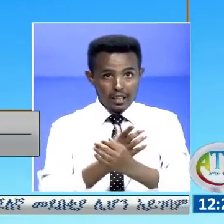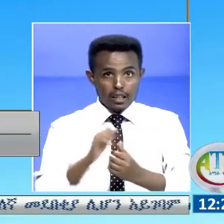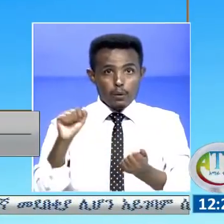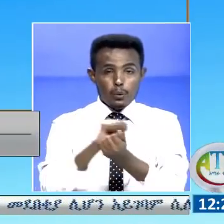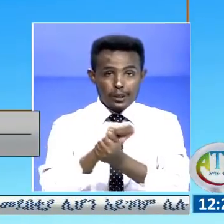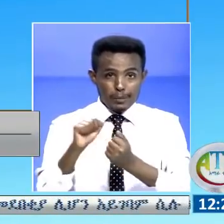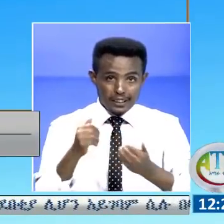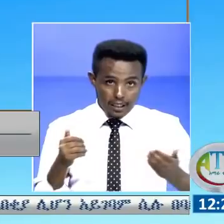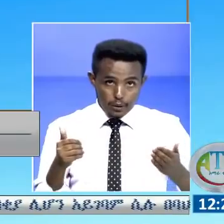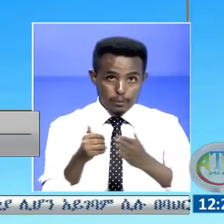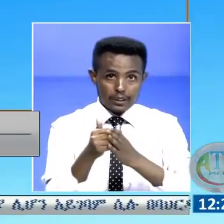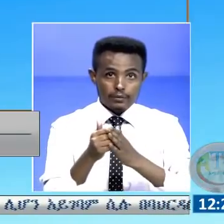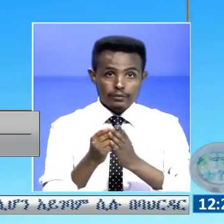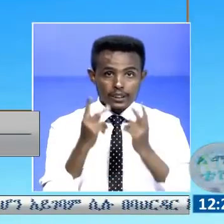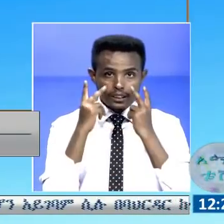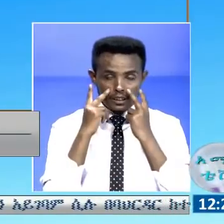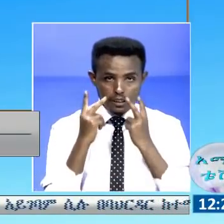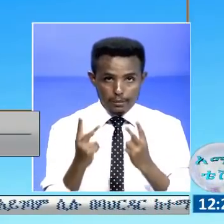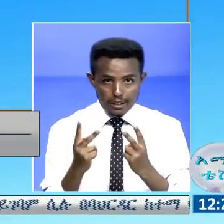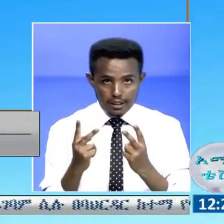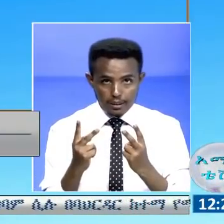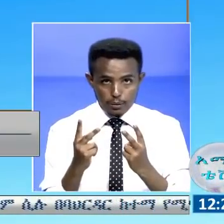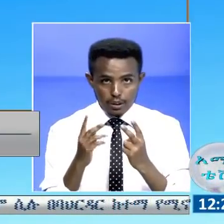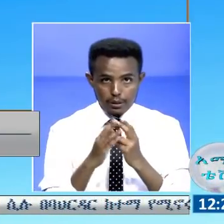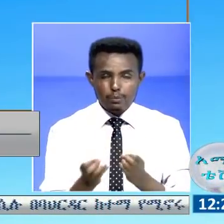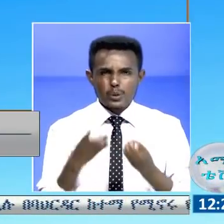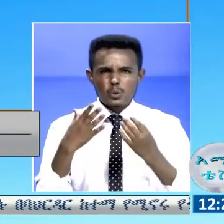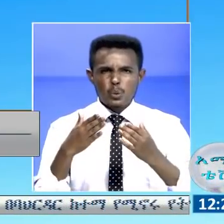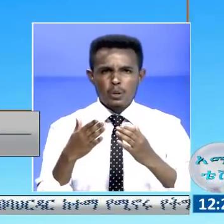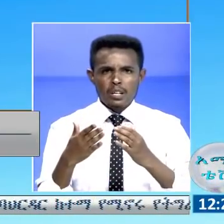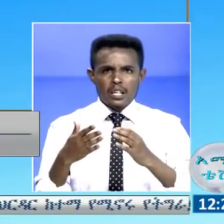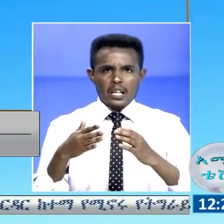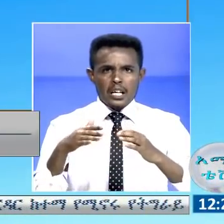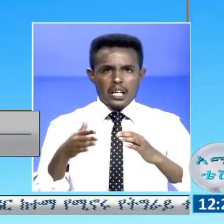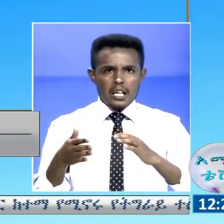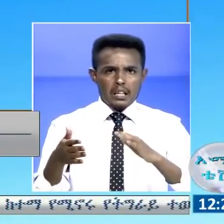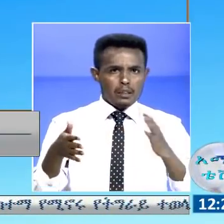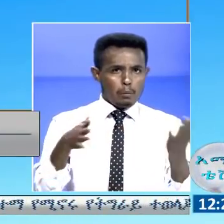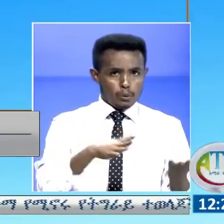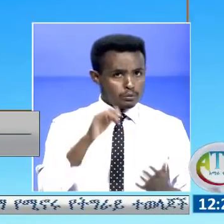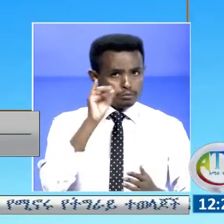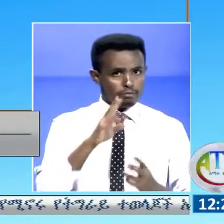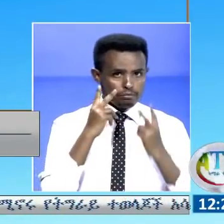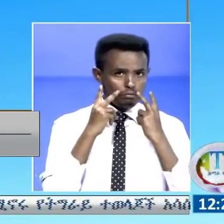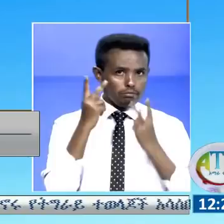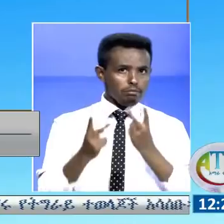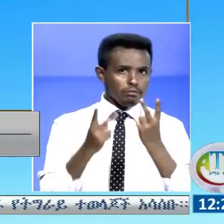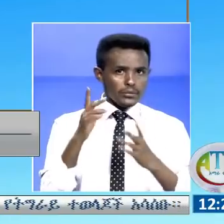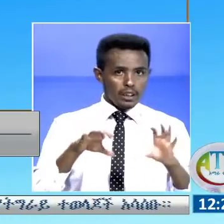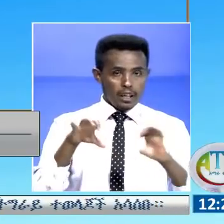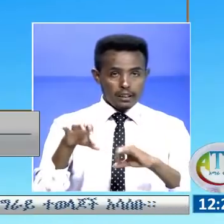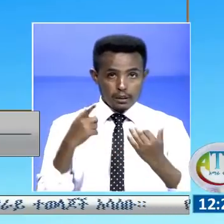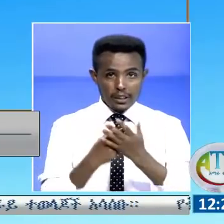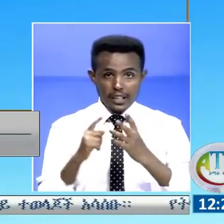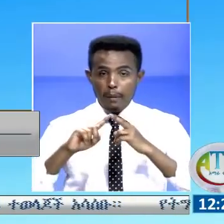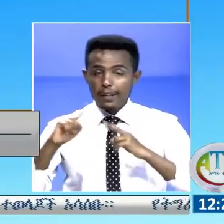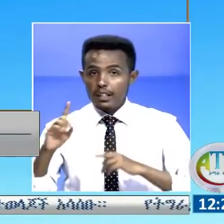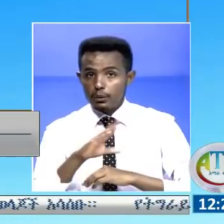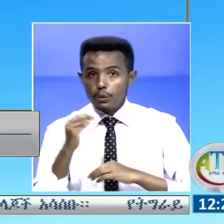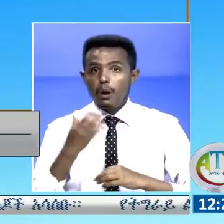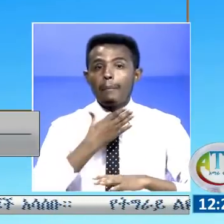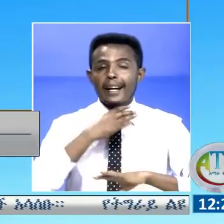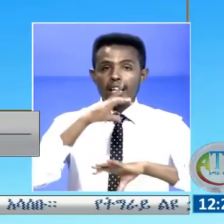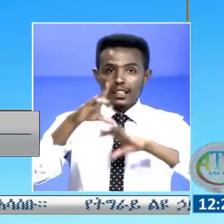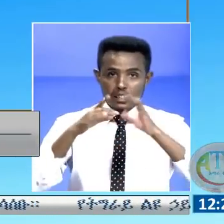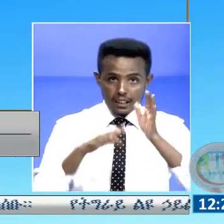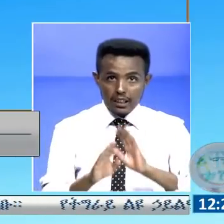ደርሶበታል። የተመለከትኳቸው ብዙ አስክሬኖች ነበሩ። የትግራይ ልዩ ኃይል ይህም